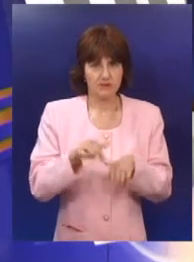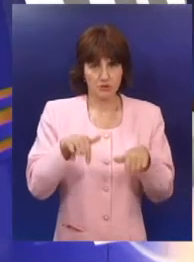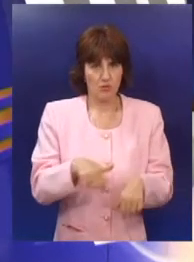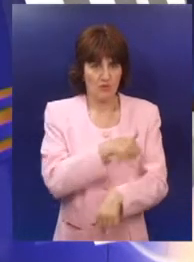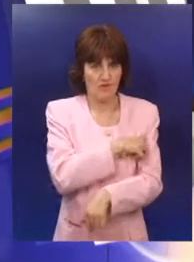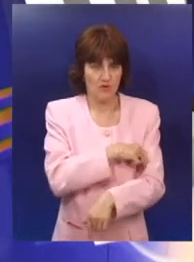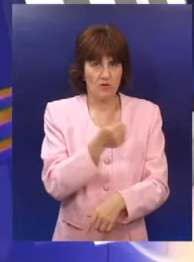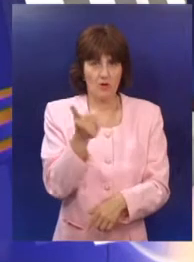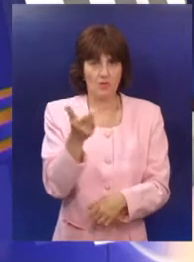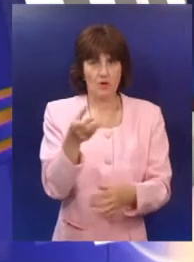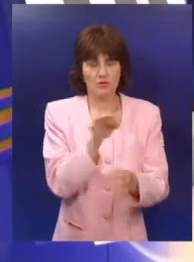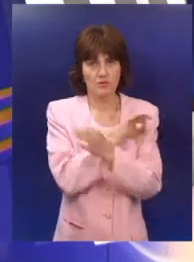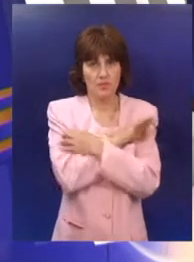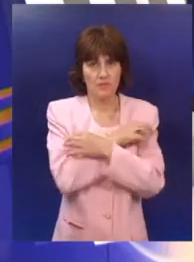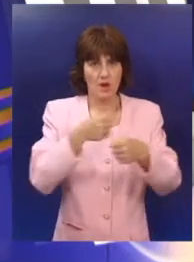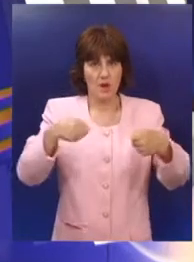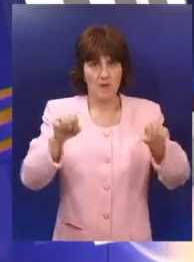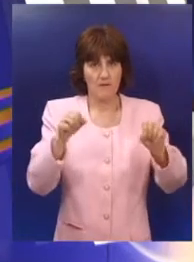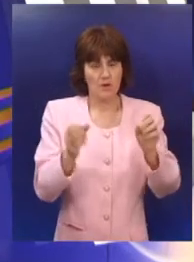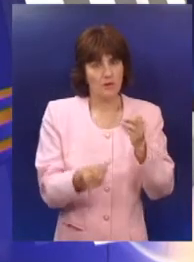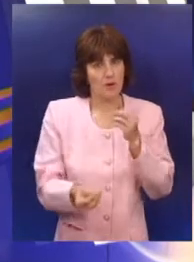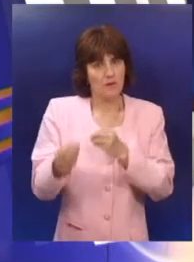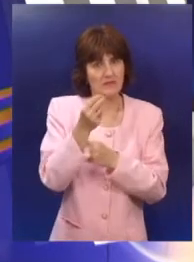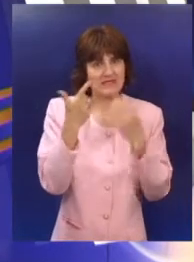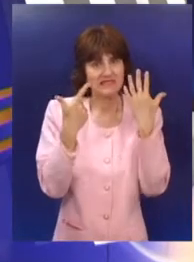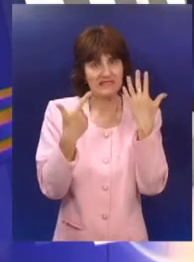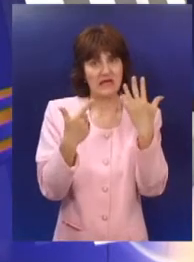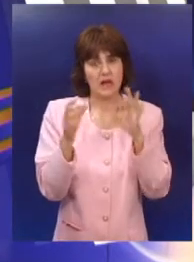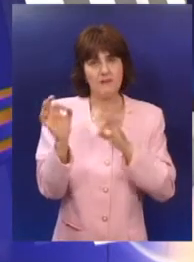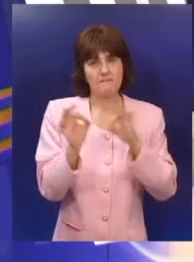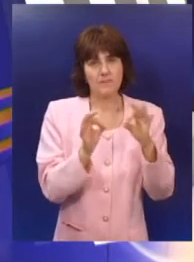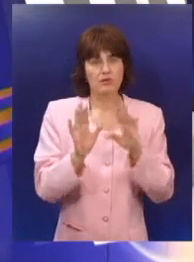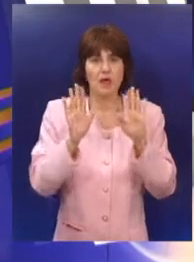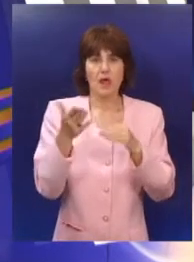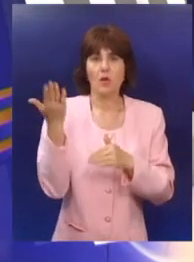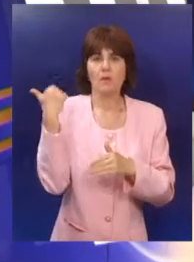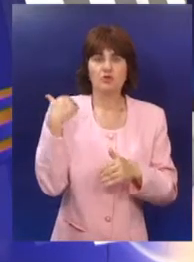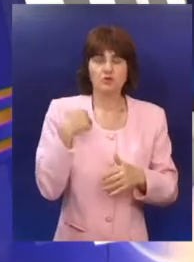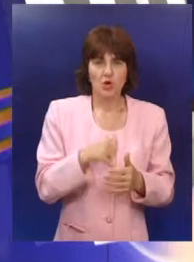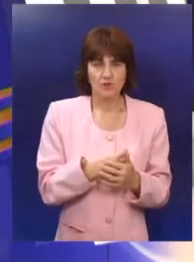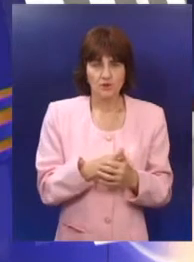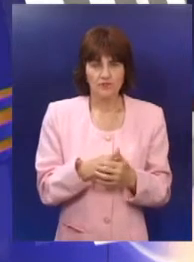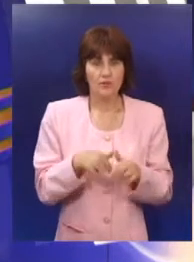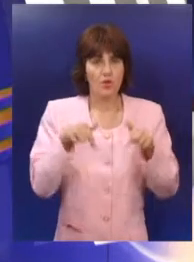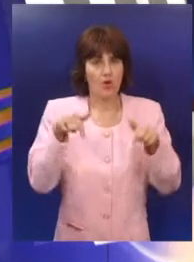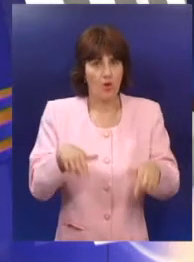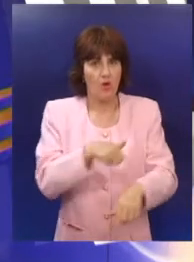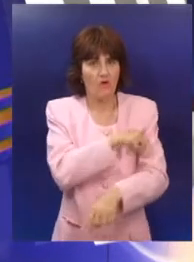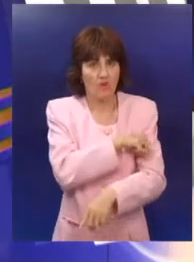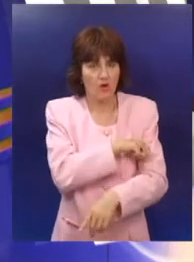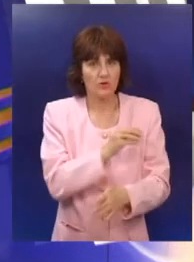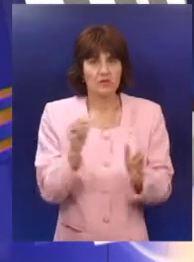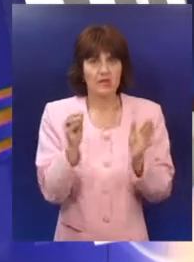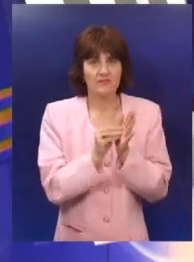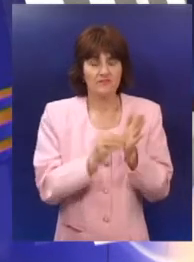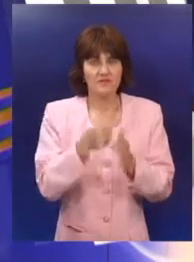broj nastradalih motociklista u Severno-Bačkom okrugu povećan je za 7% u odnosu na isti period prošle godine. U toku ove godine već